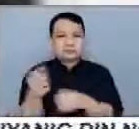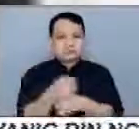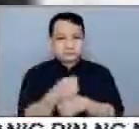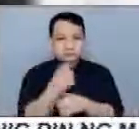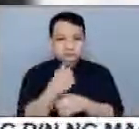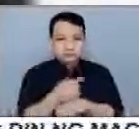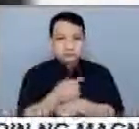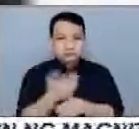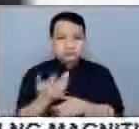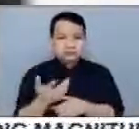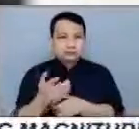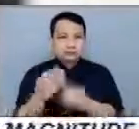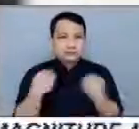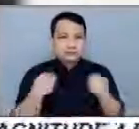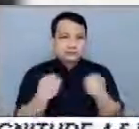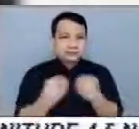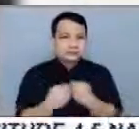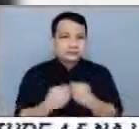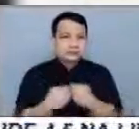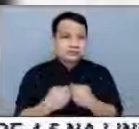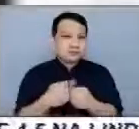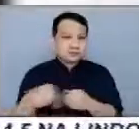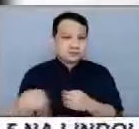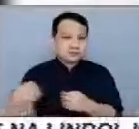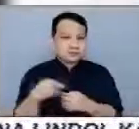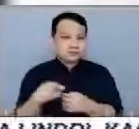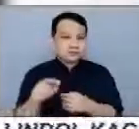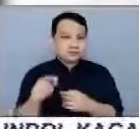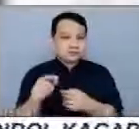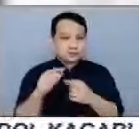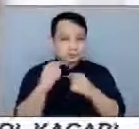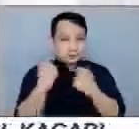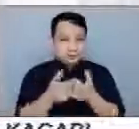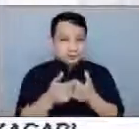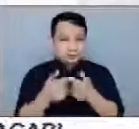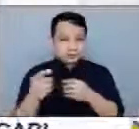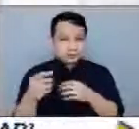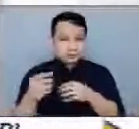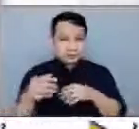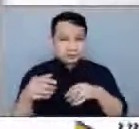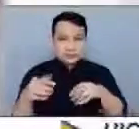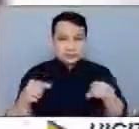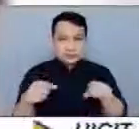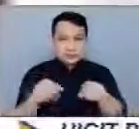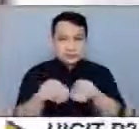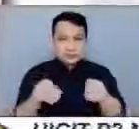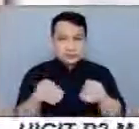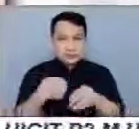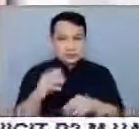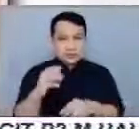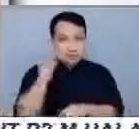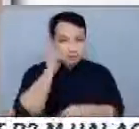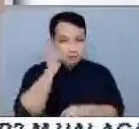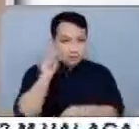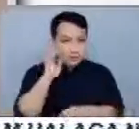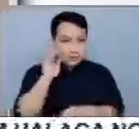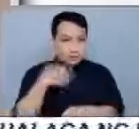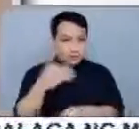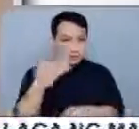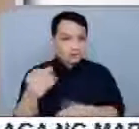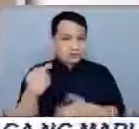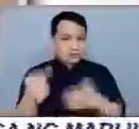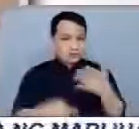na cartridges at live ammunition ng 9mm caliber na baril. 2 drug peddler ang nasukote sa ginawang